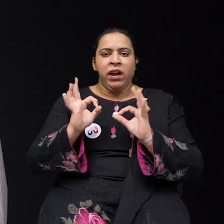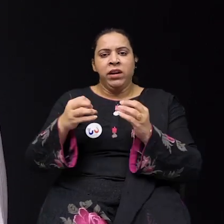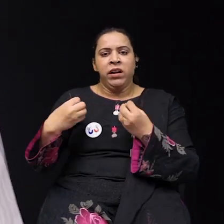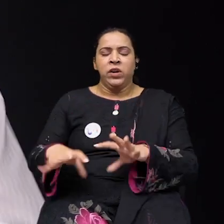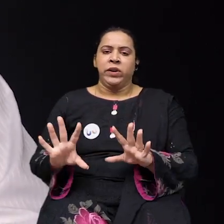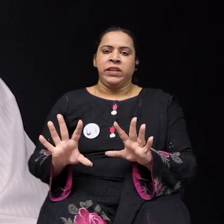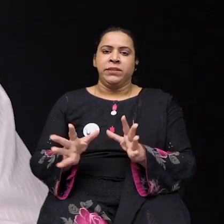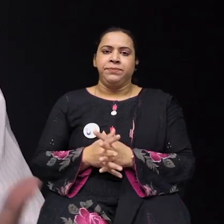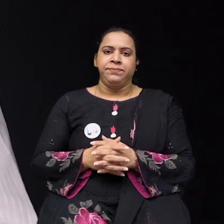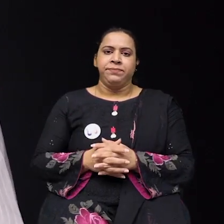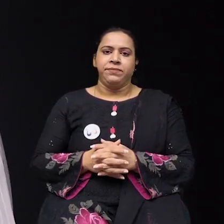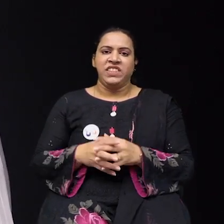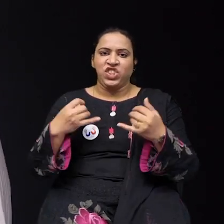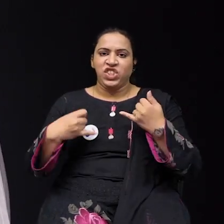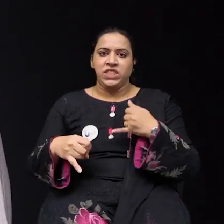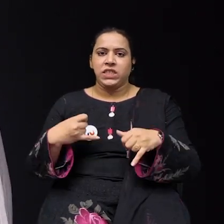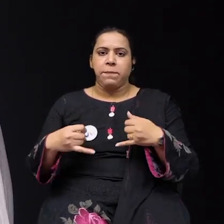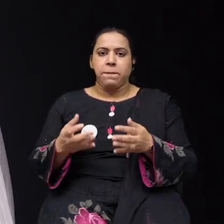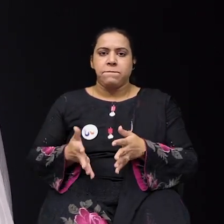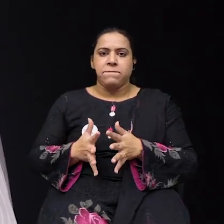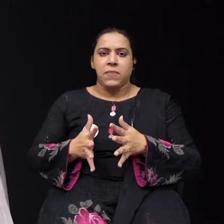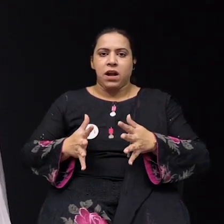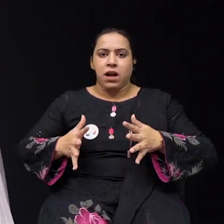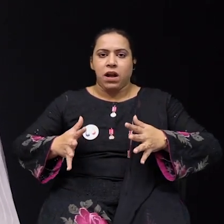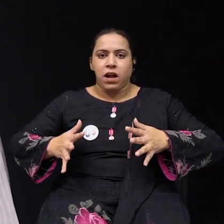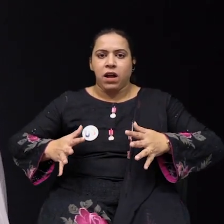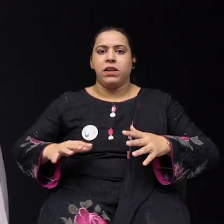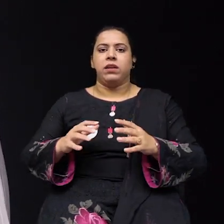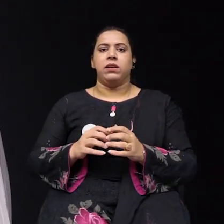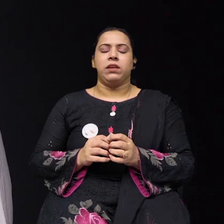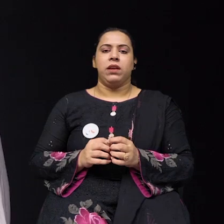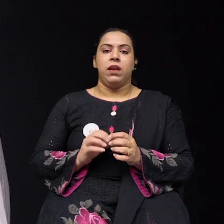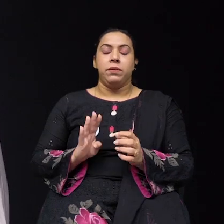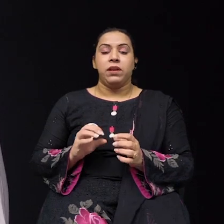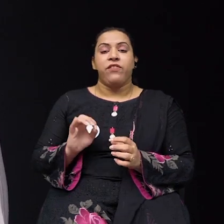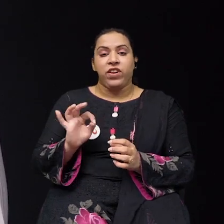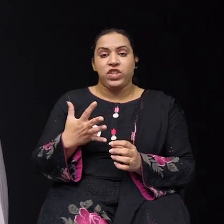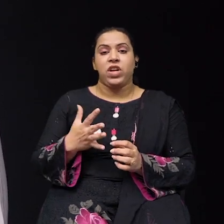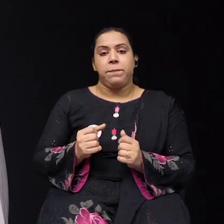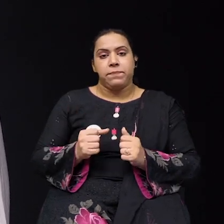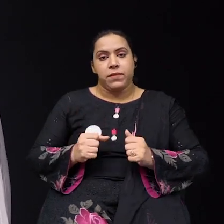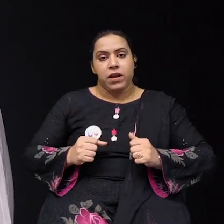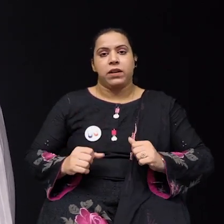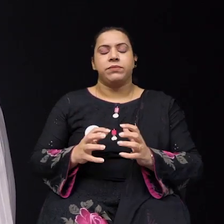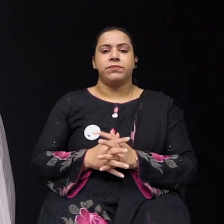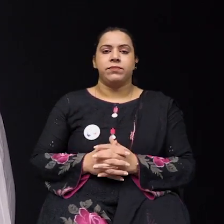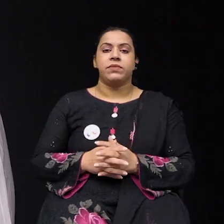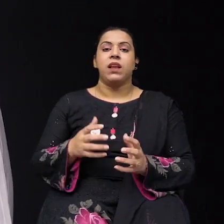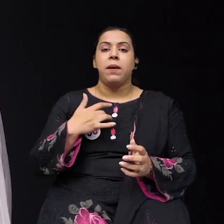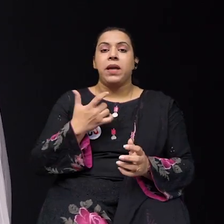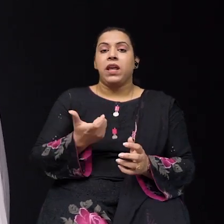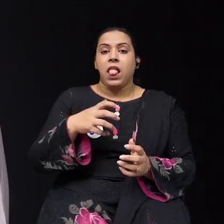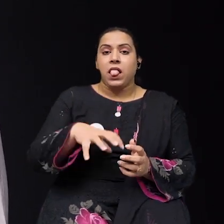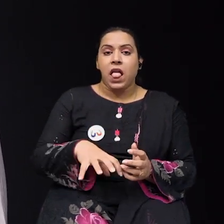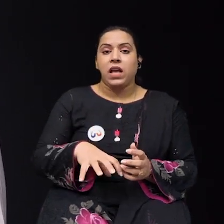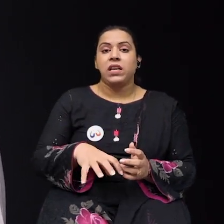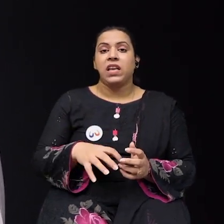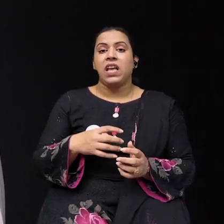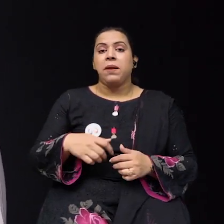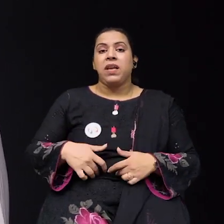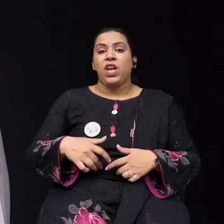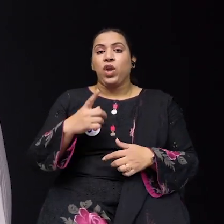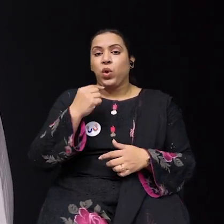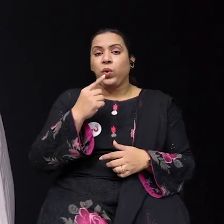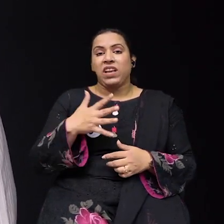ہیں. وہ جسم میں بھاری ہونا شروع ہو جاتی ہے، یعنی کہ اوبیسٹی بھی ایک وجہ بن جاتی ہے. ہمارے علاقے میں یورک ایسڈ کا پرابلم